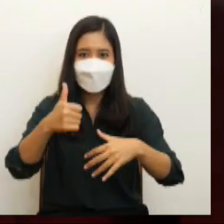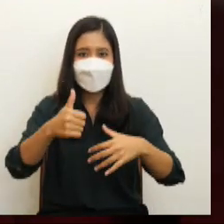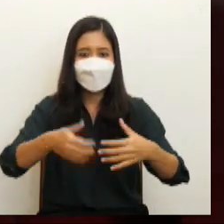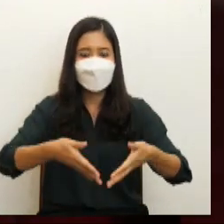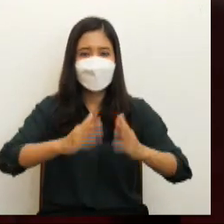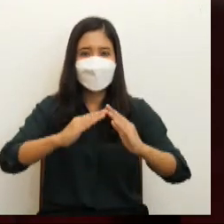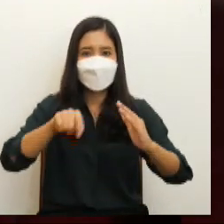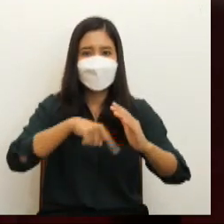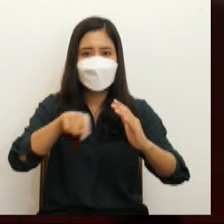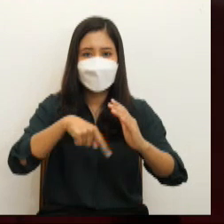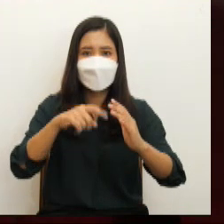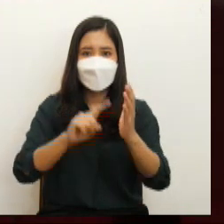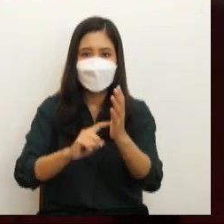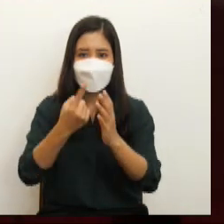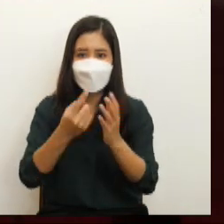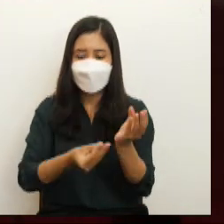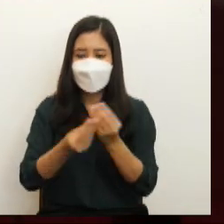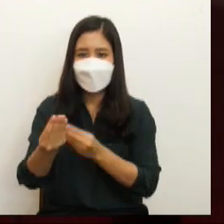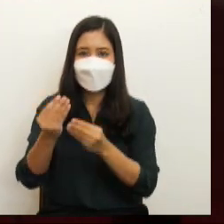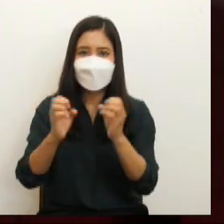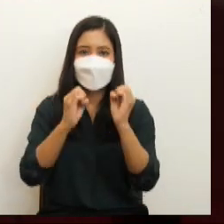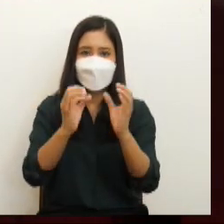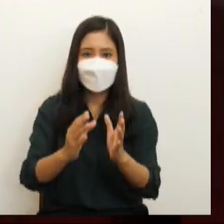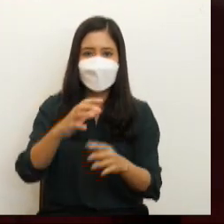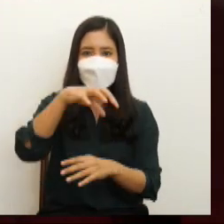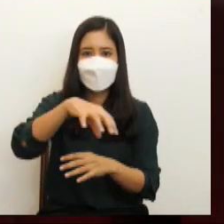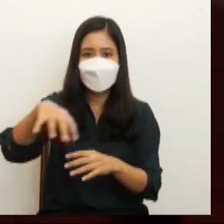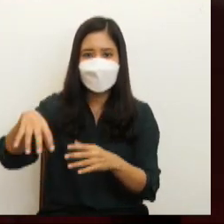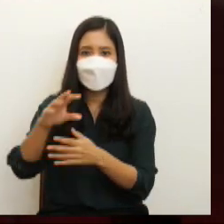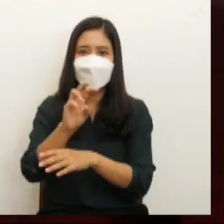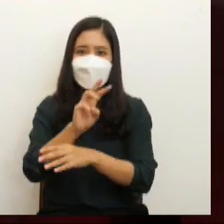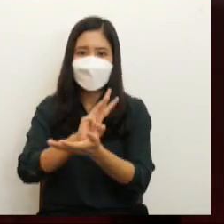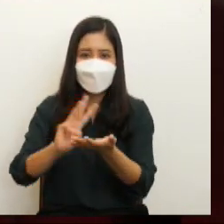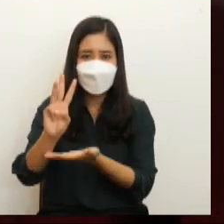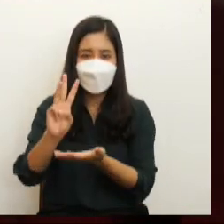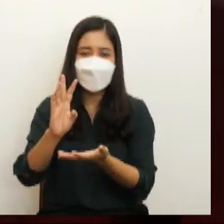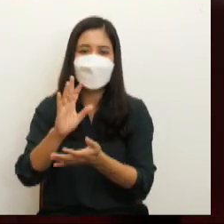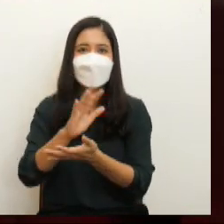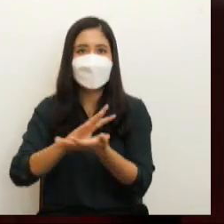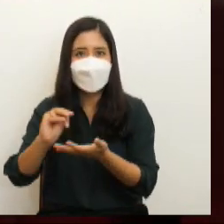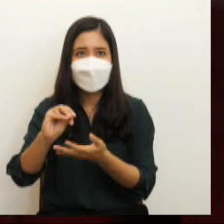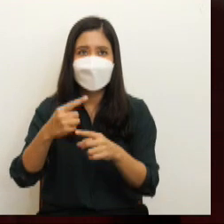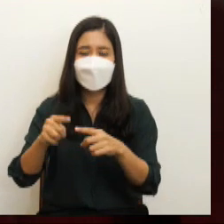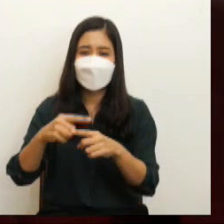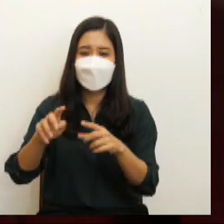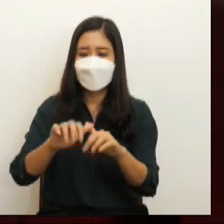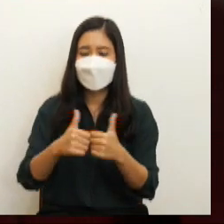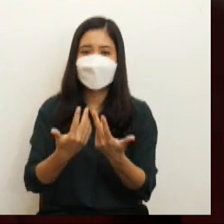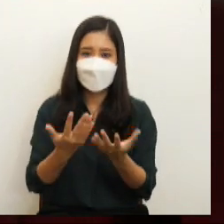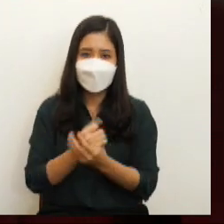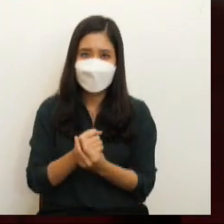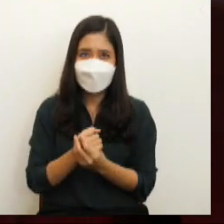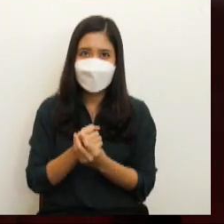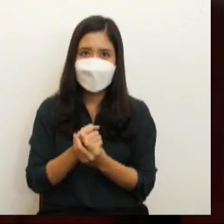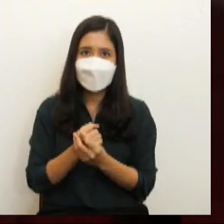นักเรียนอยากจะให้ฝึกงานในหลายๆหน่วยงานในวิทยาลัยไหมคะ อยากค่ะอยากเป็นจัดซื้อค่ะประ